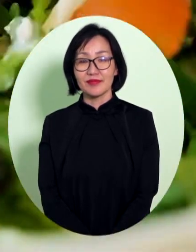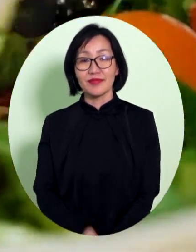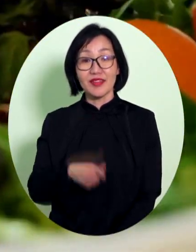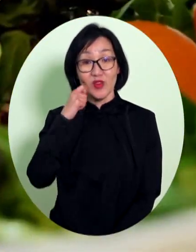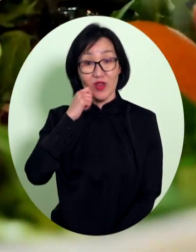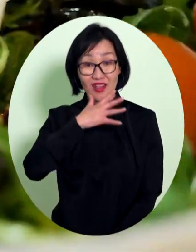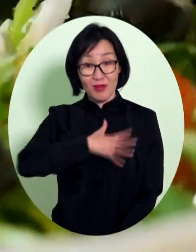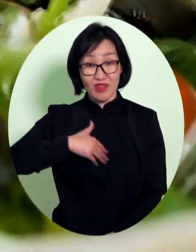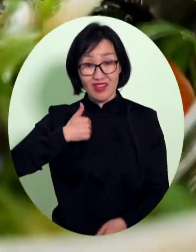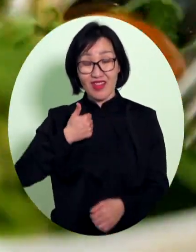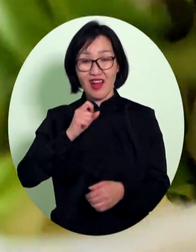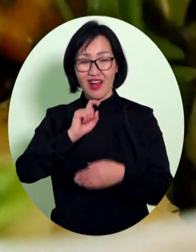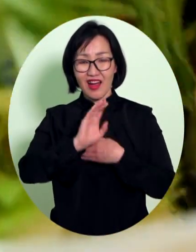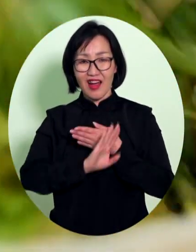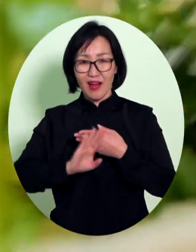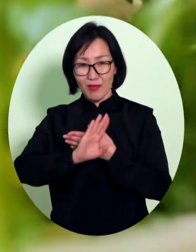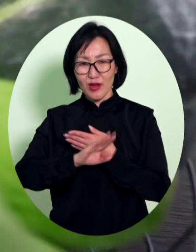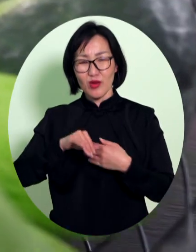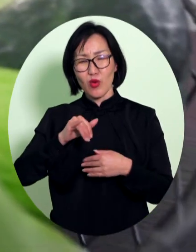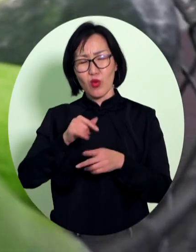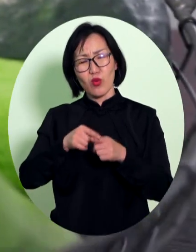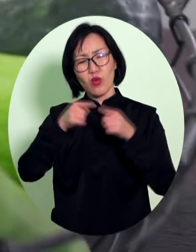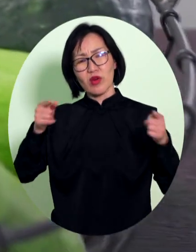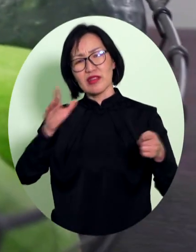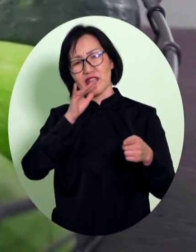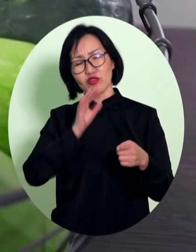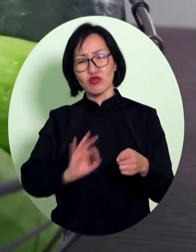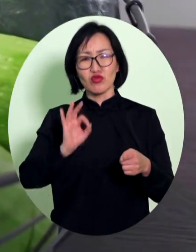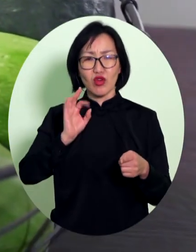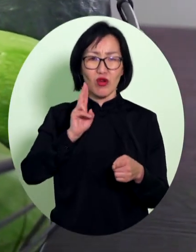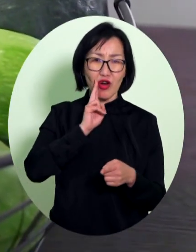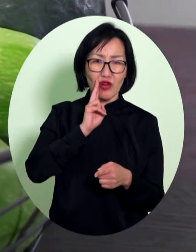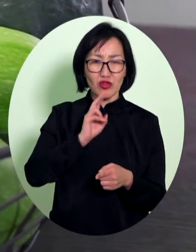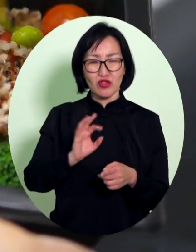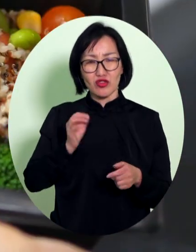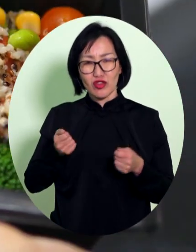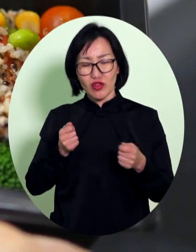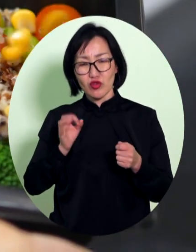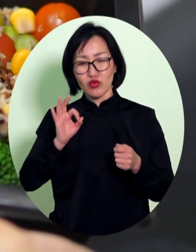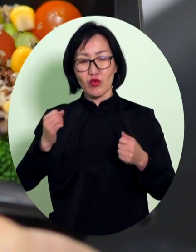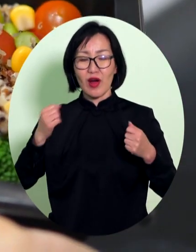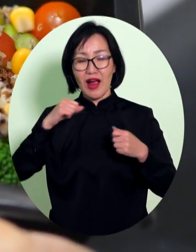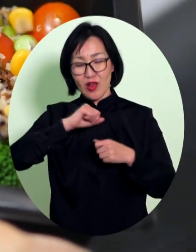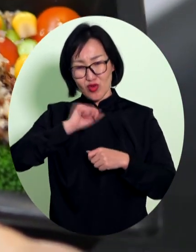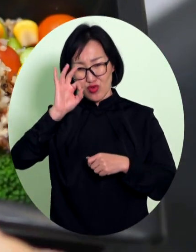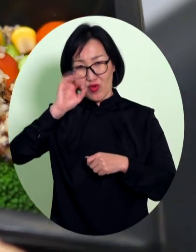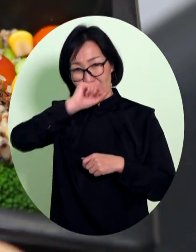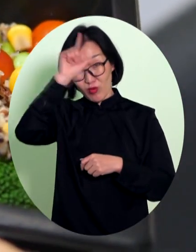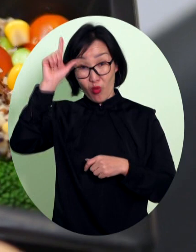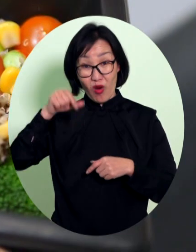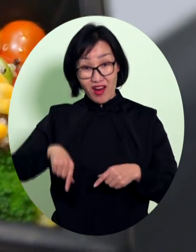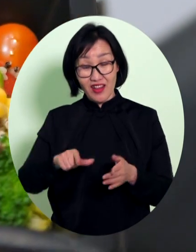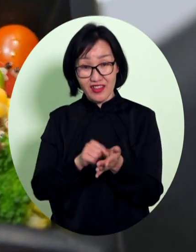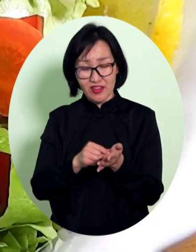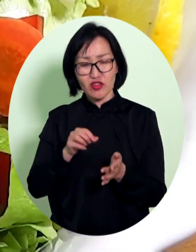Хүн эрүүл мэндийг хамгаалж, урт насалж, удаан жаргахад зохистой хооллолт, дасгал хөдөлгөөн, зөв амьдрах ухаан хэрэгтэй. Зохистой хооллолт гэдэг